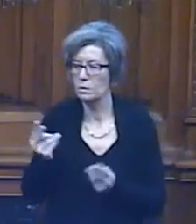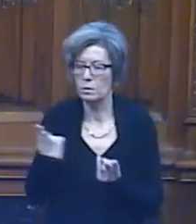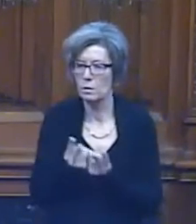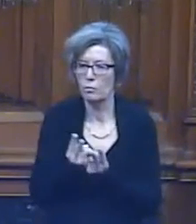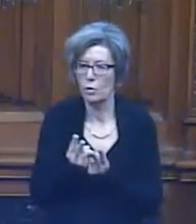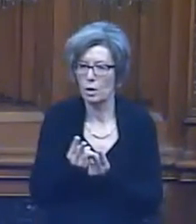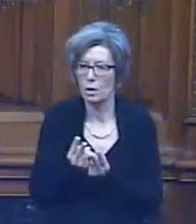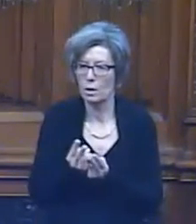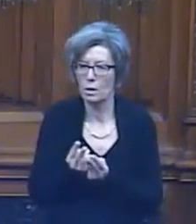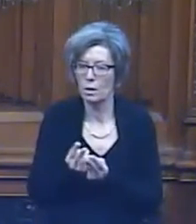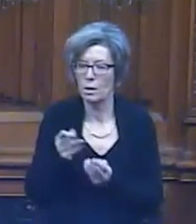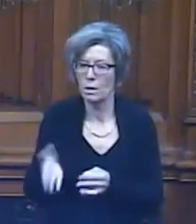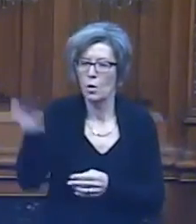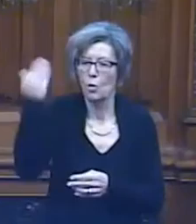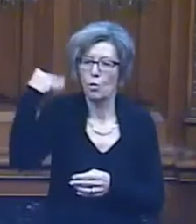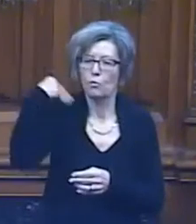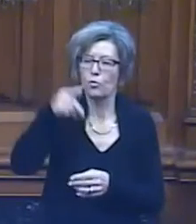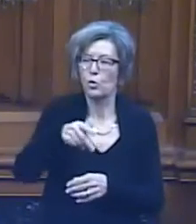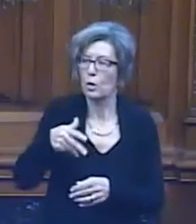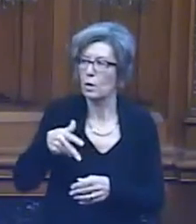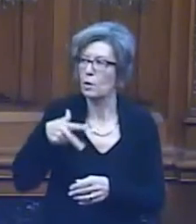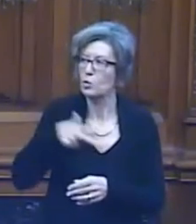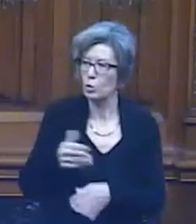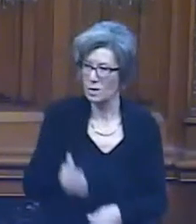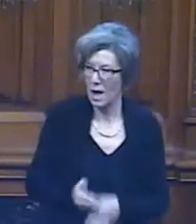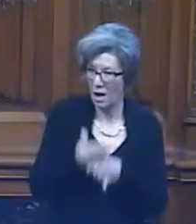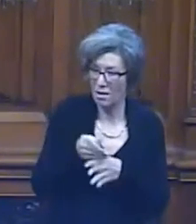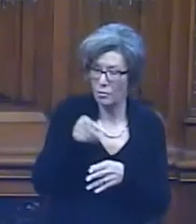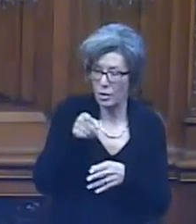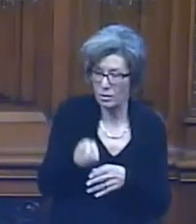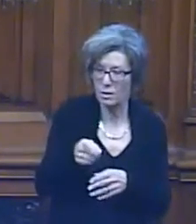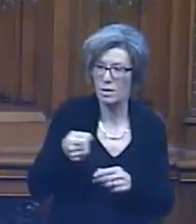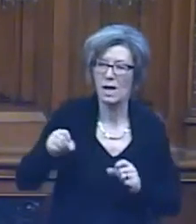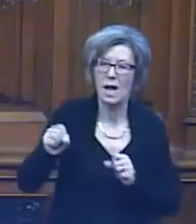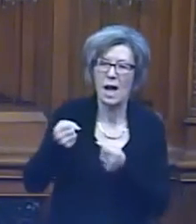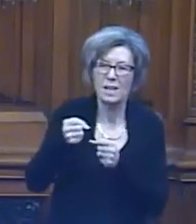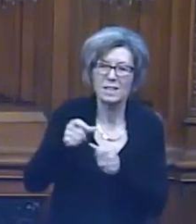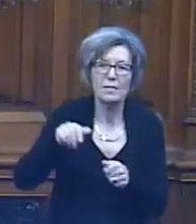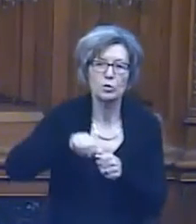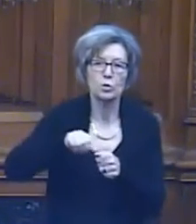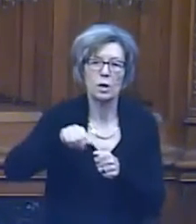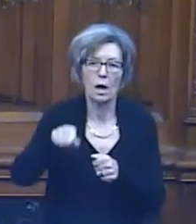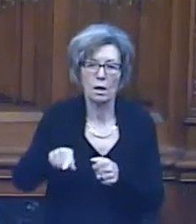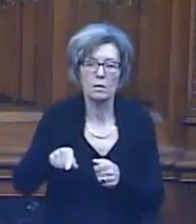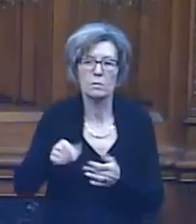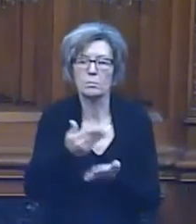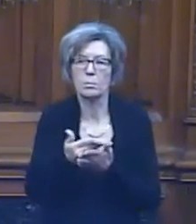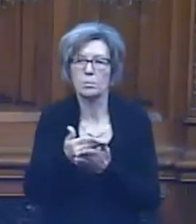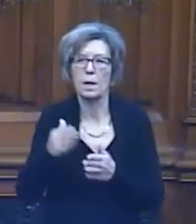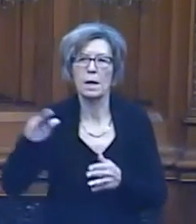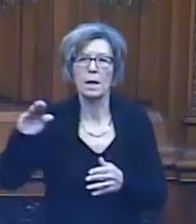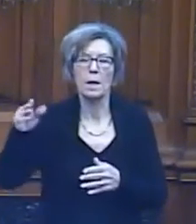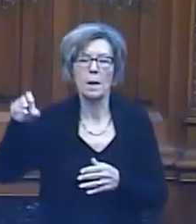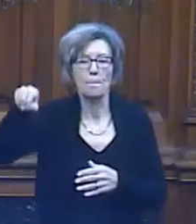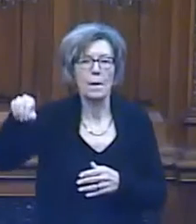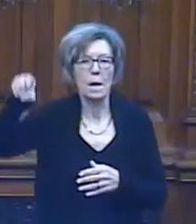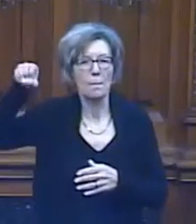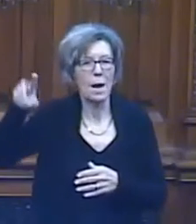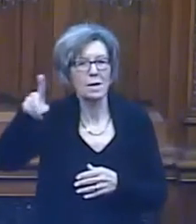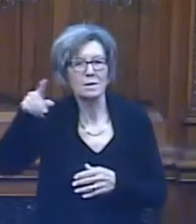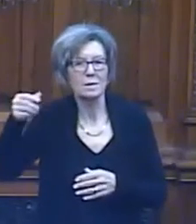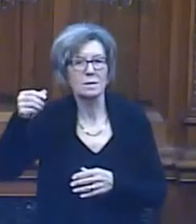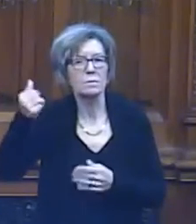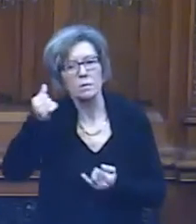Vergleich zur früheren Sozialhilfe ist der Aktivierungsgrad bei dem BMS-Bezieher deutlich